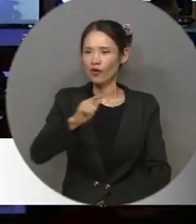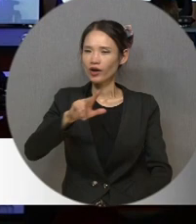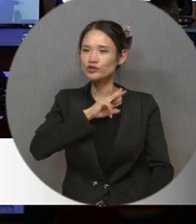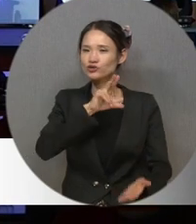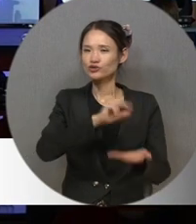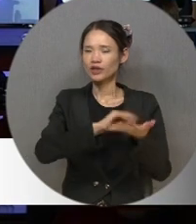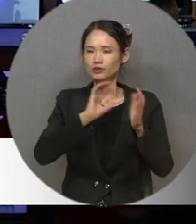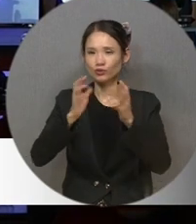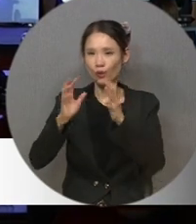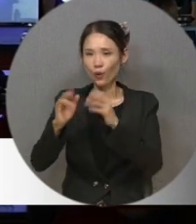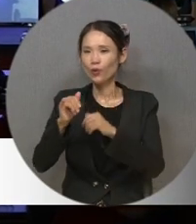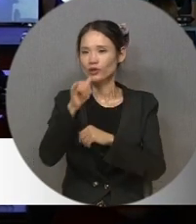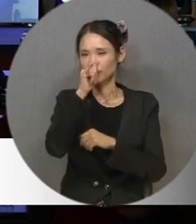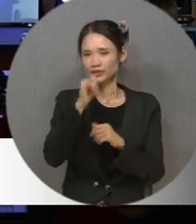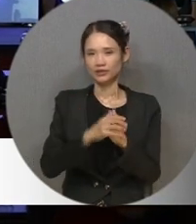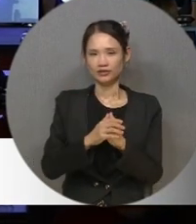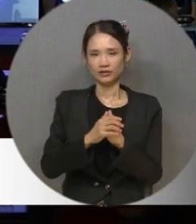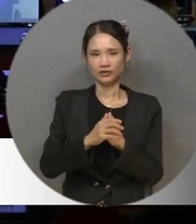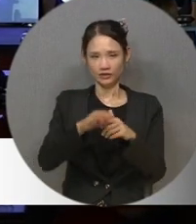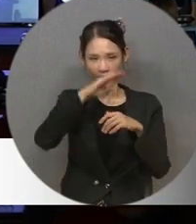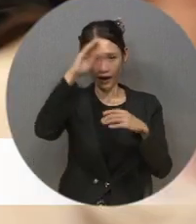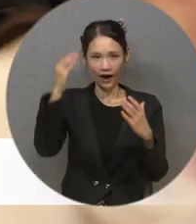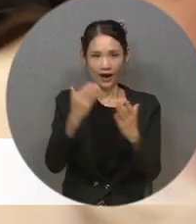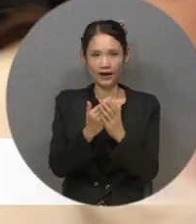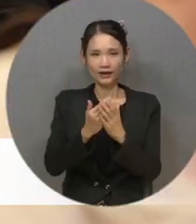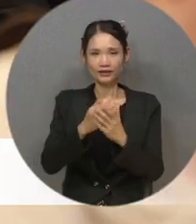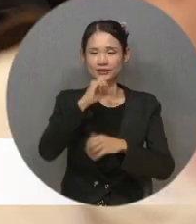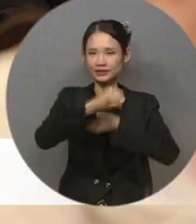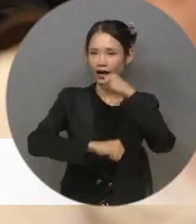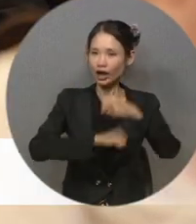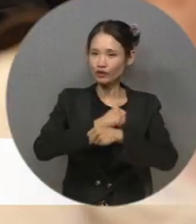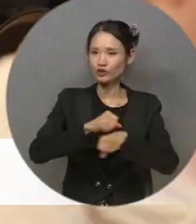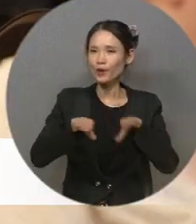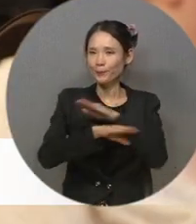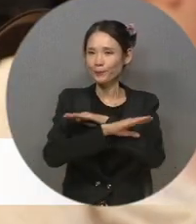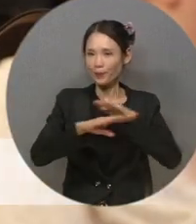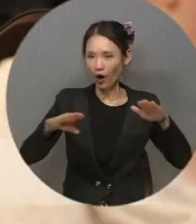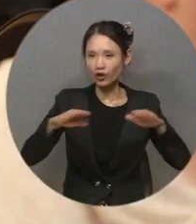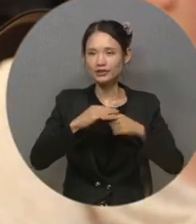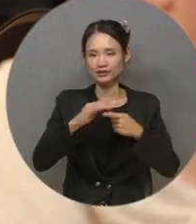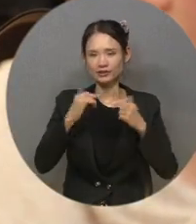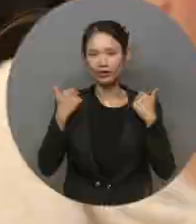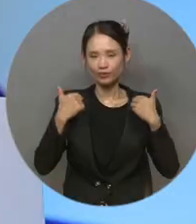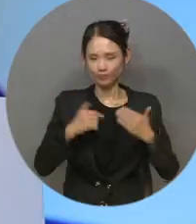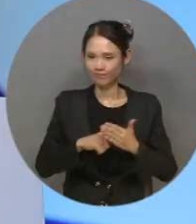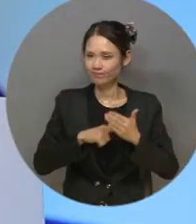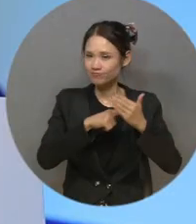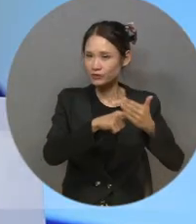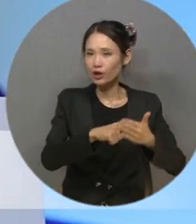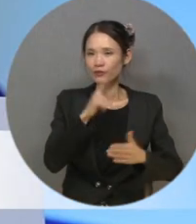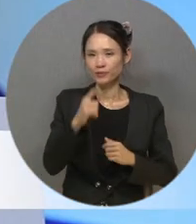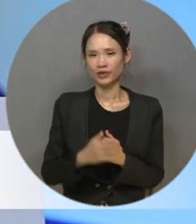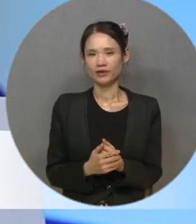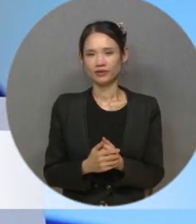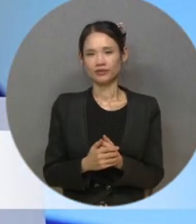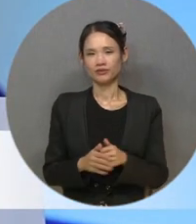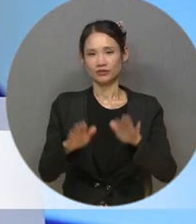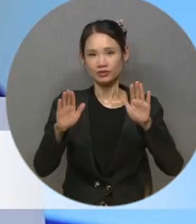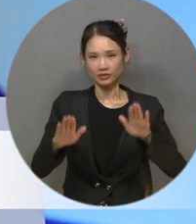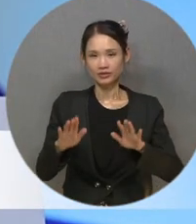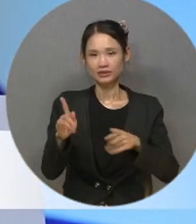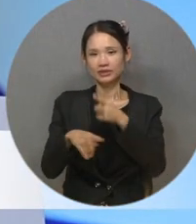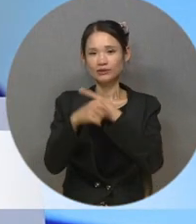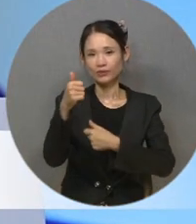이어지며 당사자의 완전한 자유와 평등을 향해 진일보했다는 평입니다. I'm confident